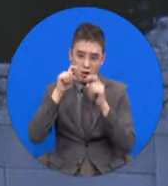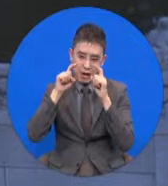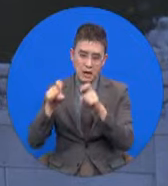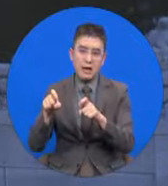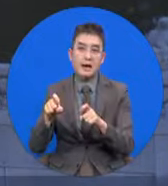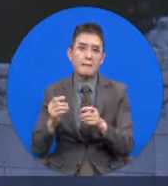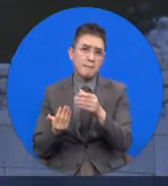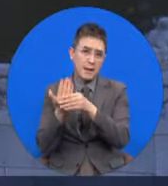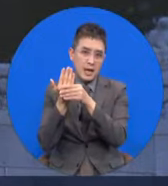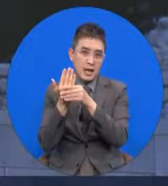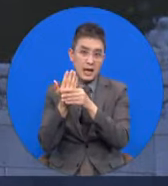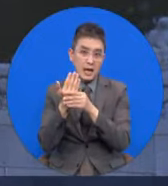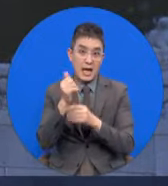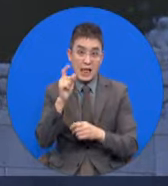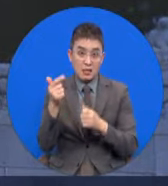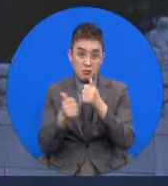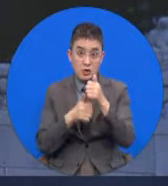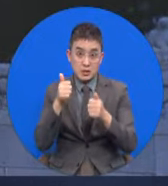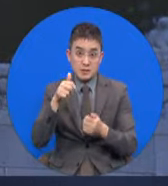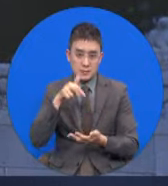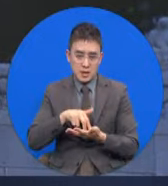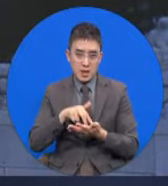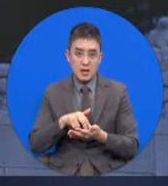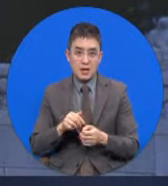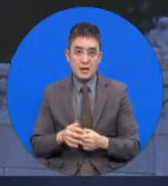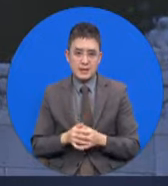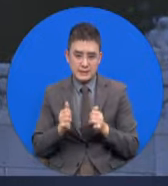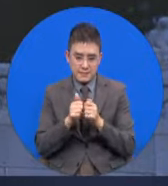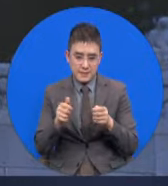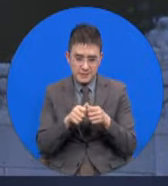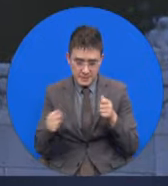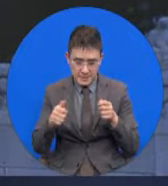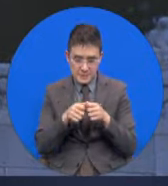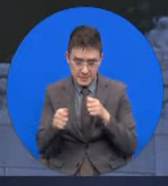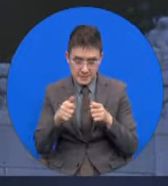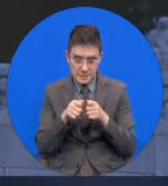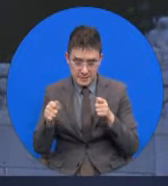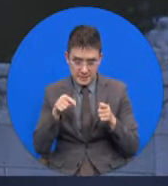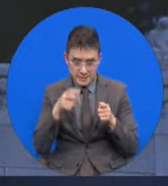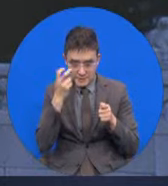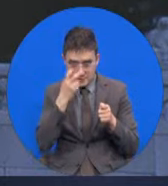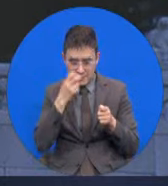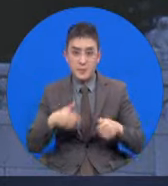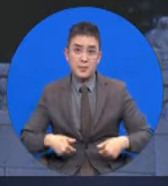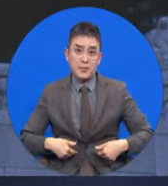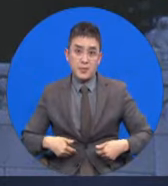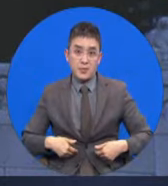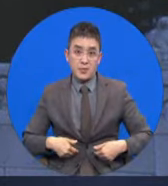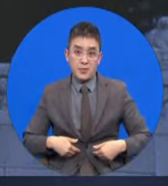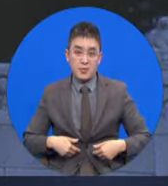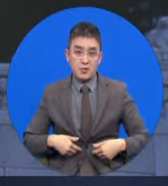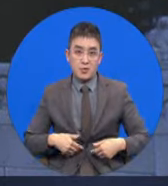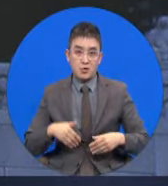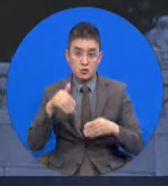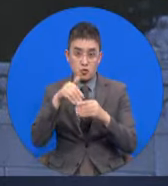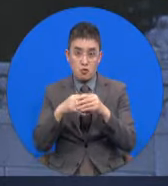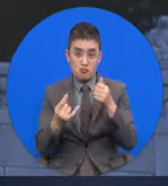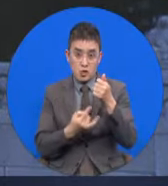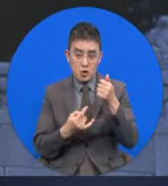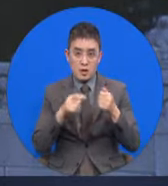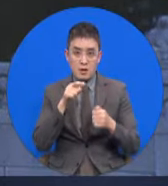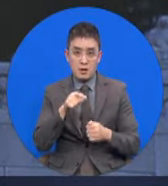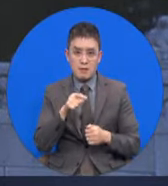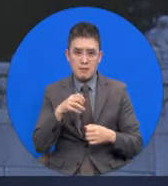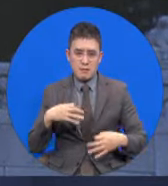때문에 한동훈 비대위원장도 일일이 좀 수검표하는 시간이 필요하다. 그러면 현 정부로 바뀌면서 선관위에서 부실관리 의혹도 있었기 때문에 정영진